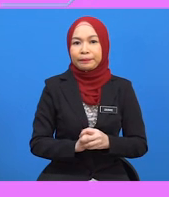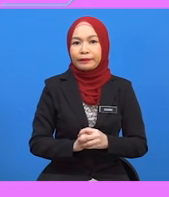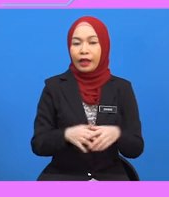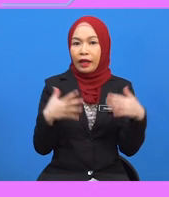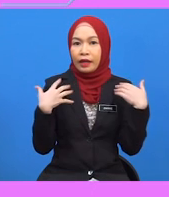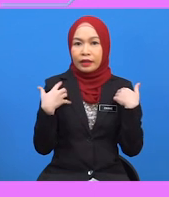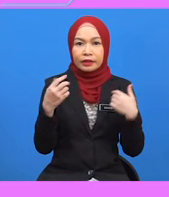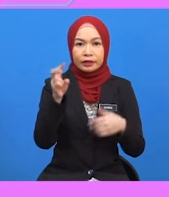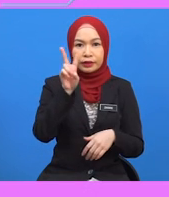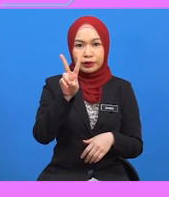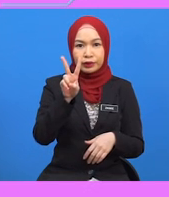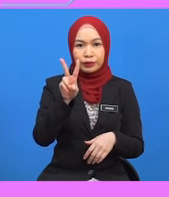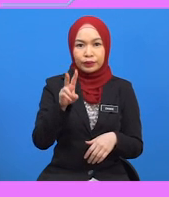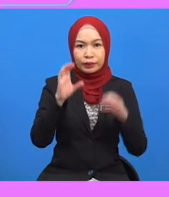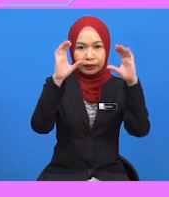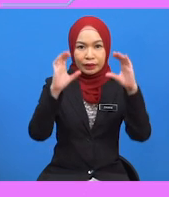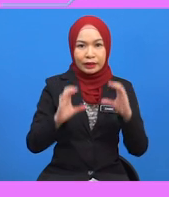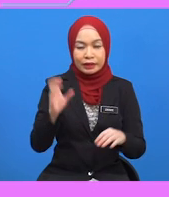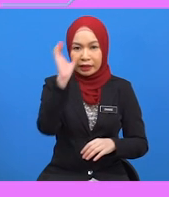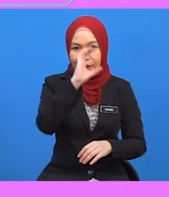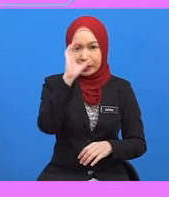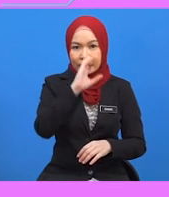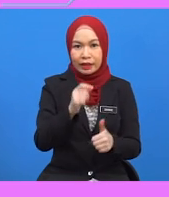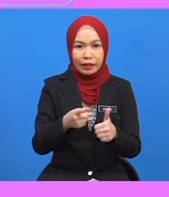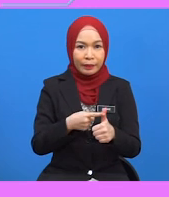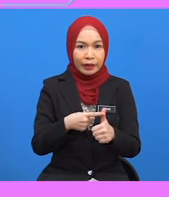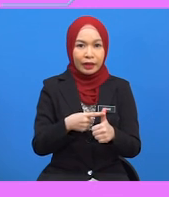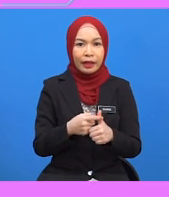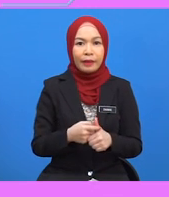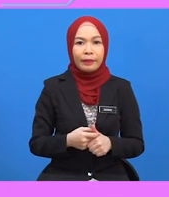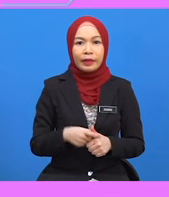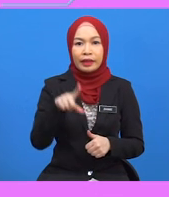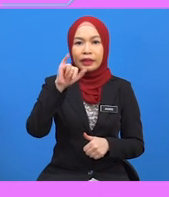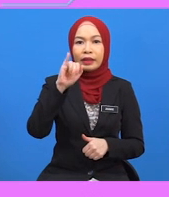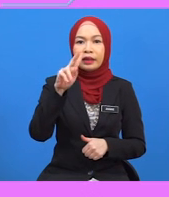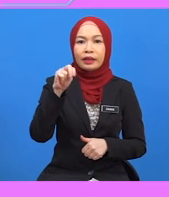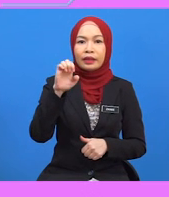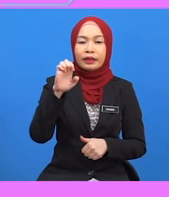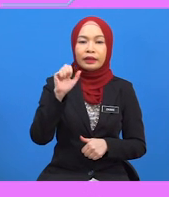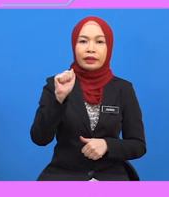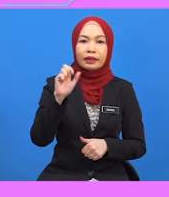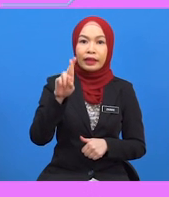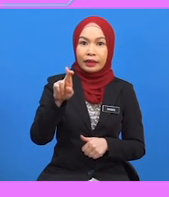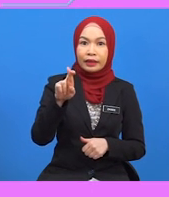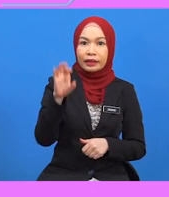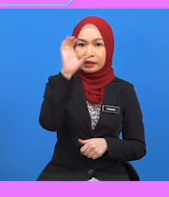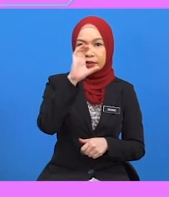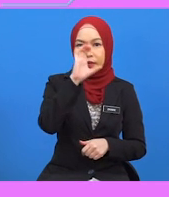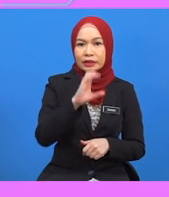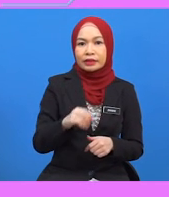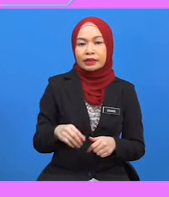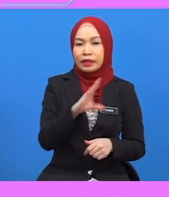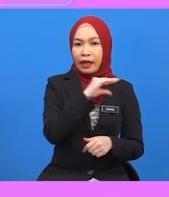Terdapat dua teknik search, iaitu pertama, linear search. Kedua, binary